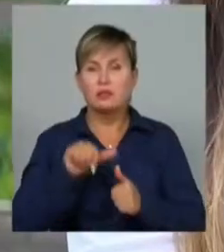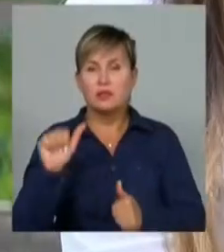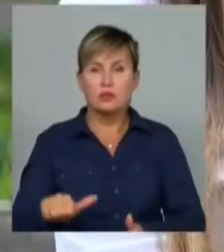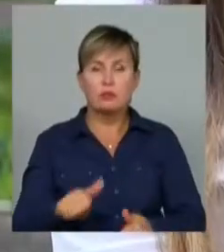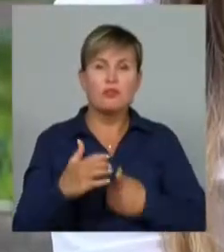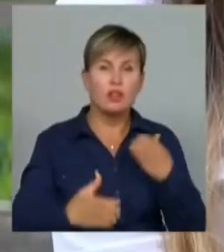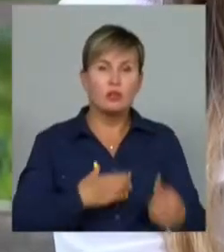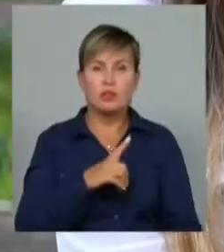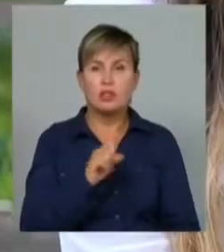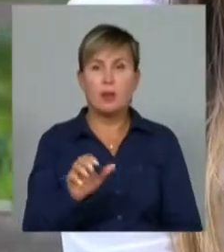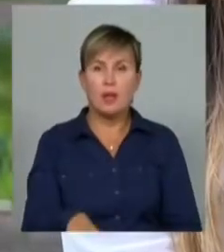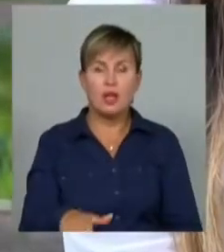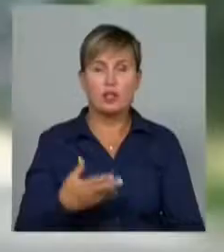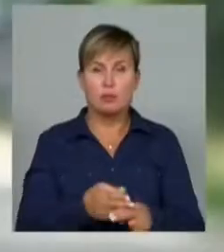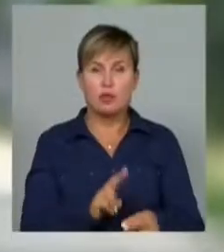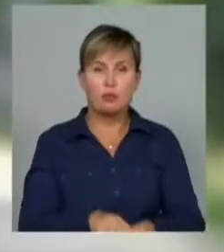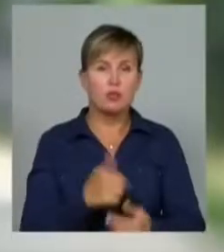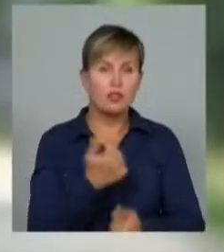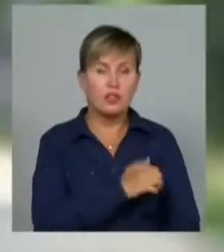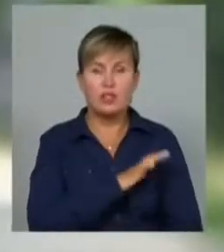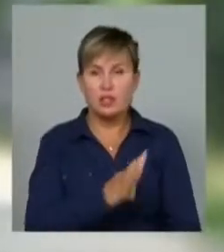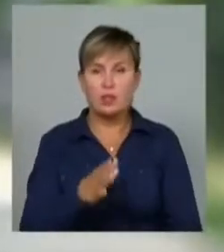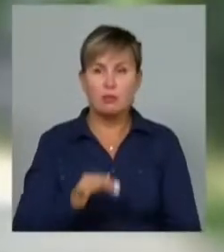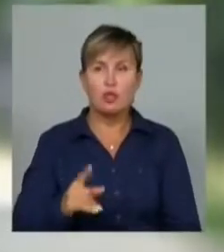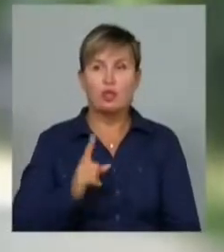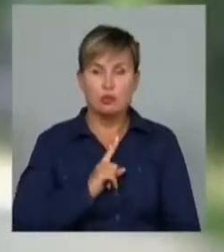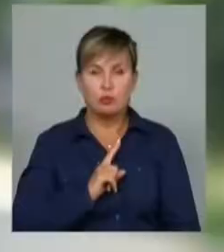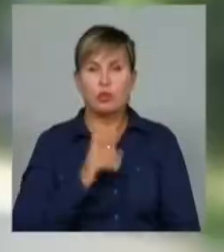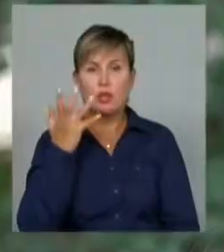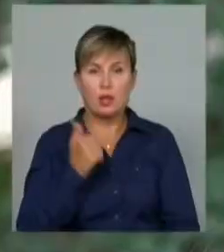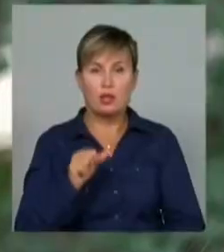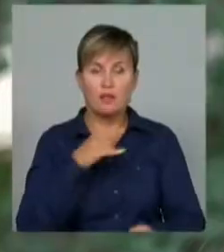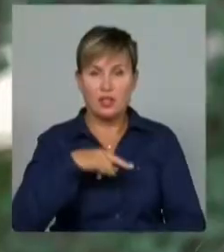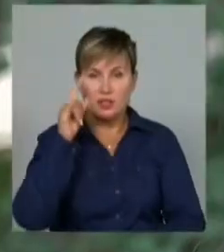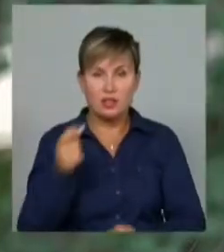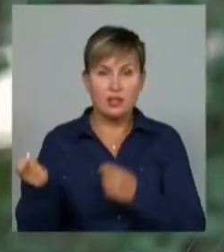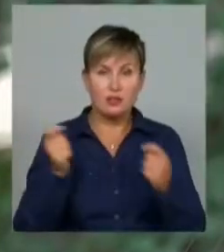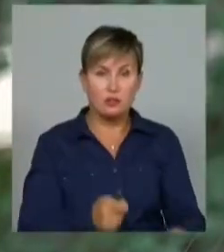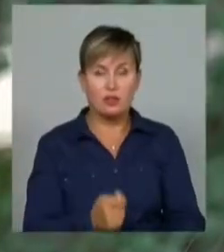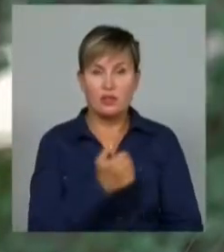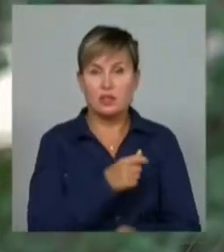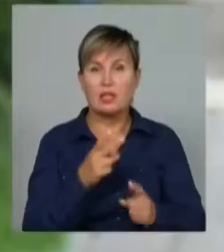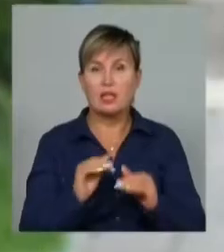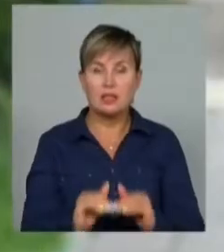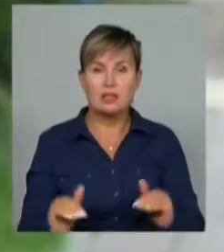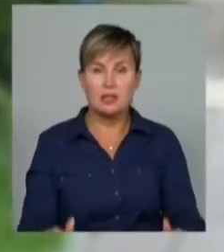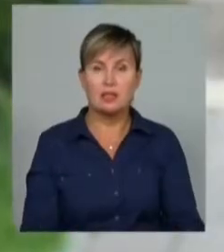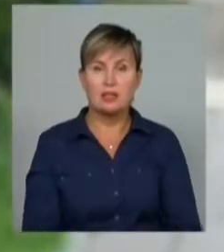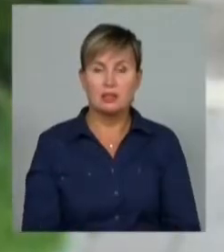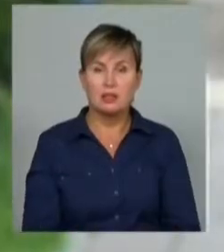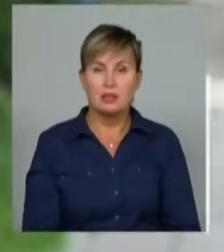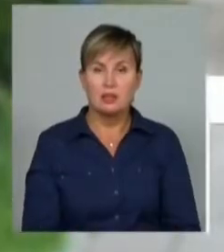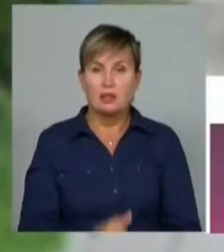она волнуется за младшего поскольку он не вакцинирован и с нетерпением ждет момента когда в казахстан завезут вакцину для детей самое главное